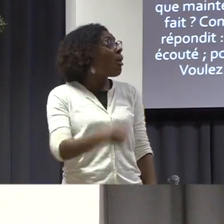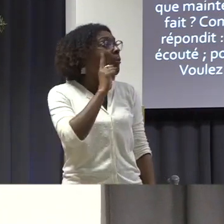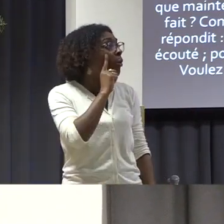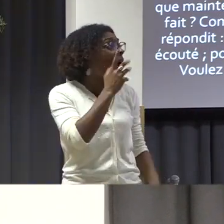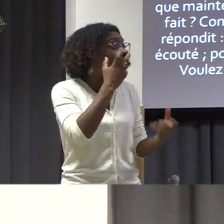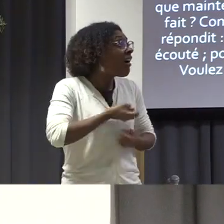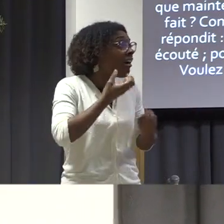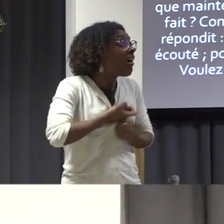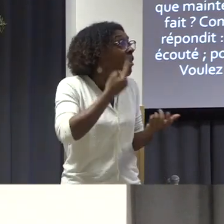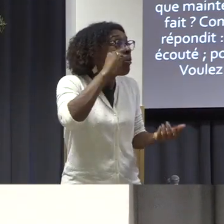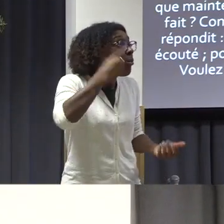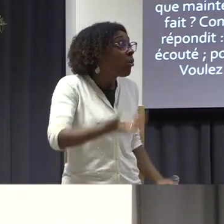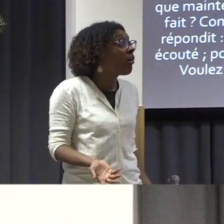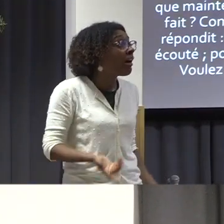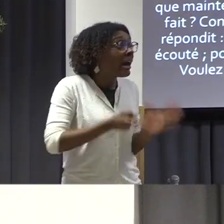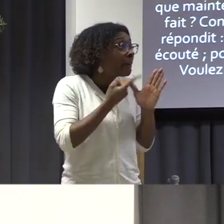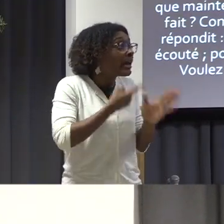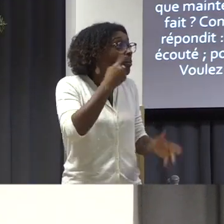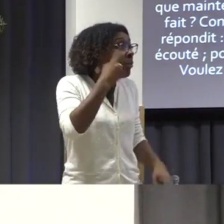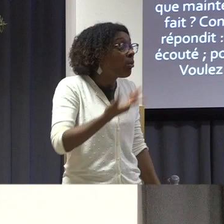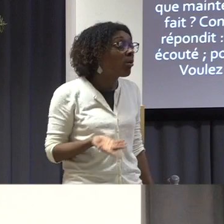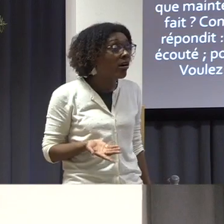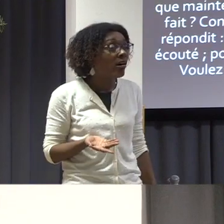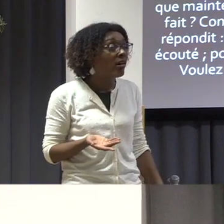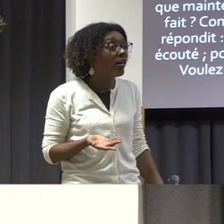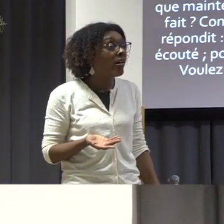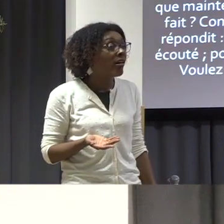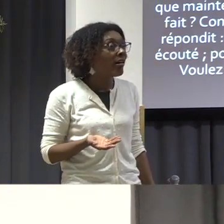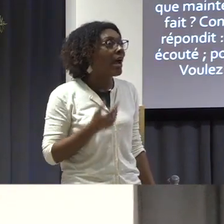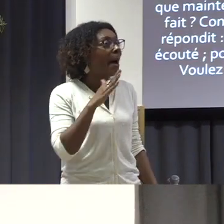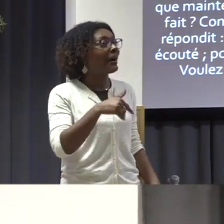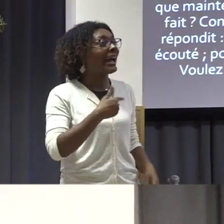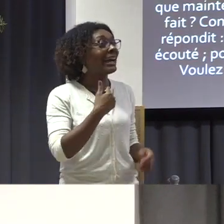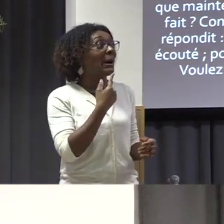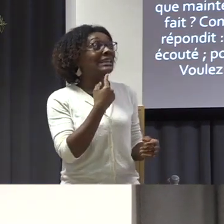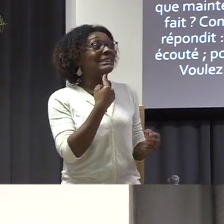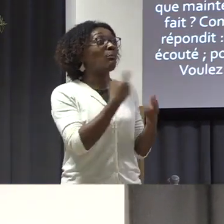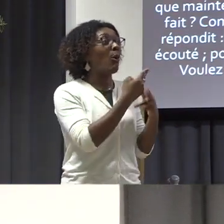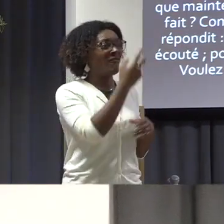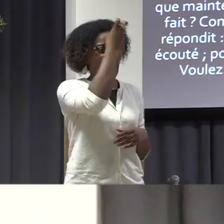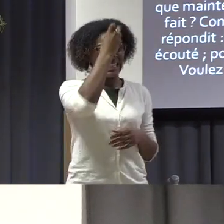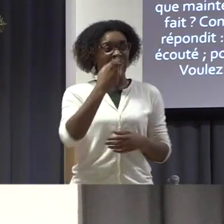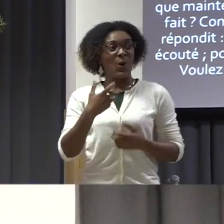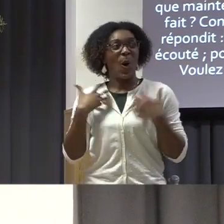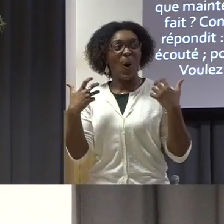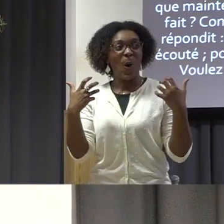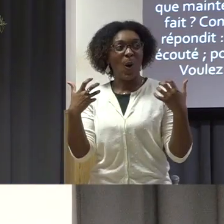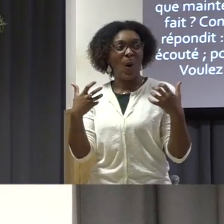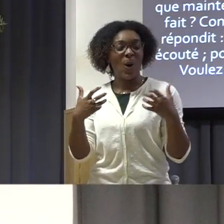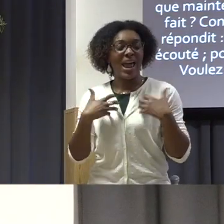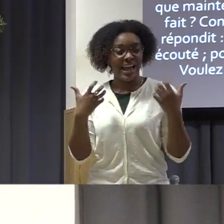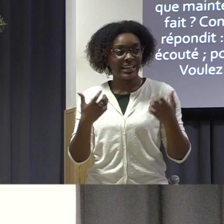l'entendre encore est finie par une fois ce qui va provoquer qui va mettre le de lutte qui va jeter de l'huile sur le feu